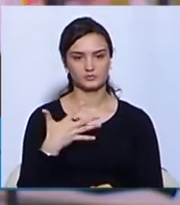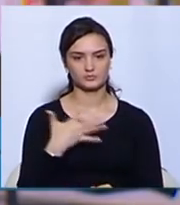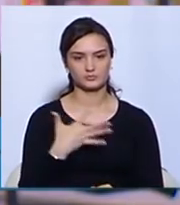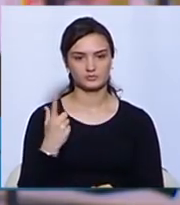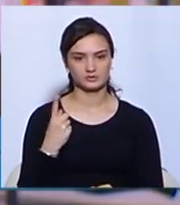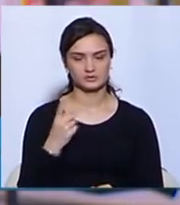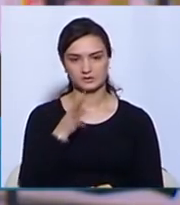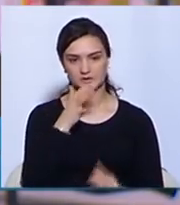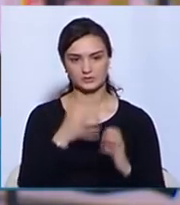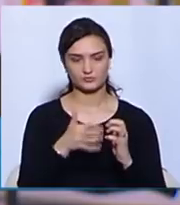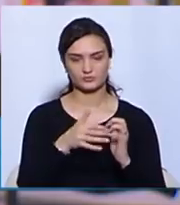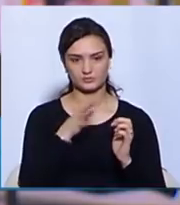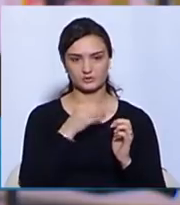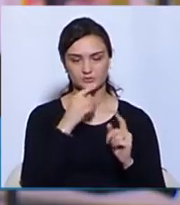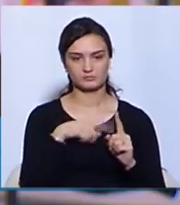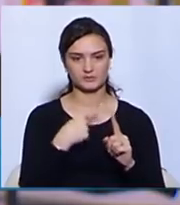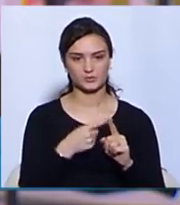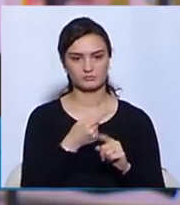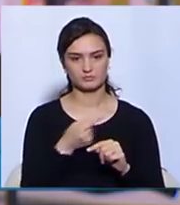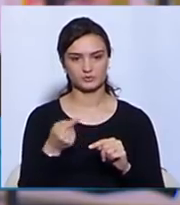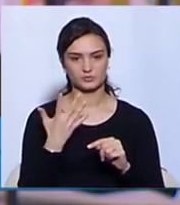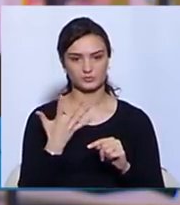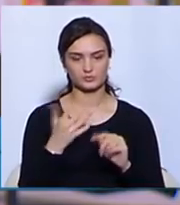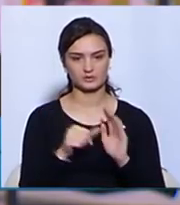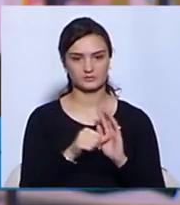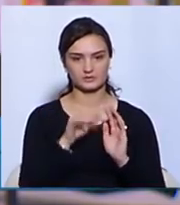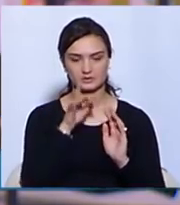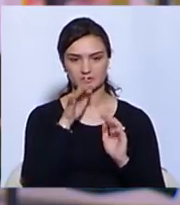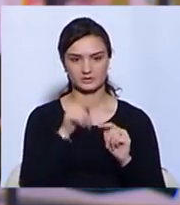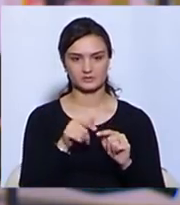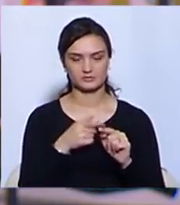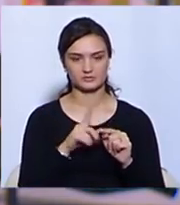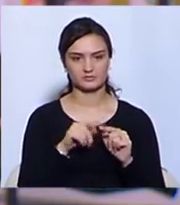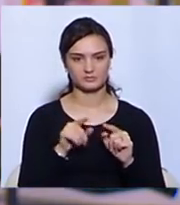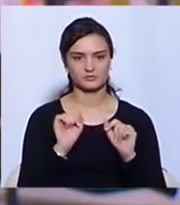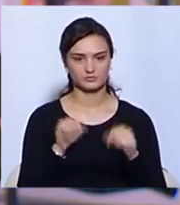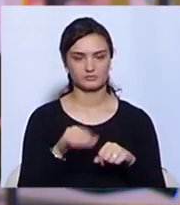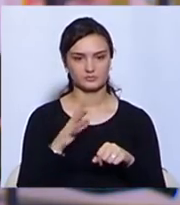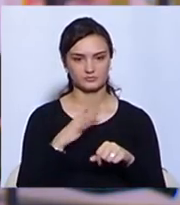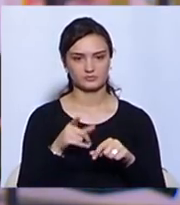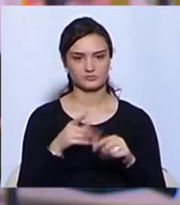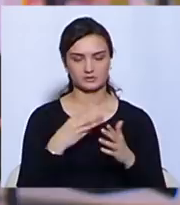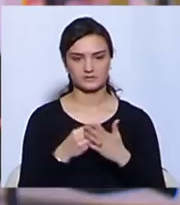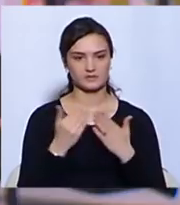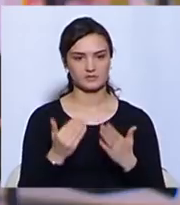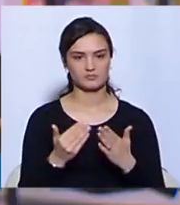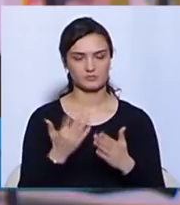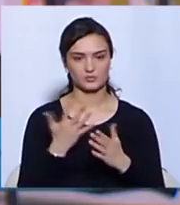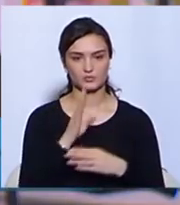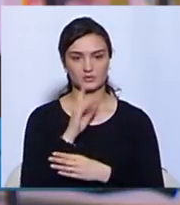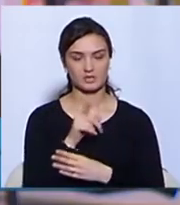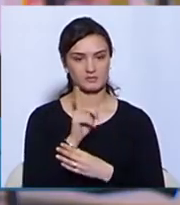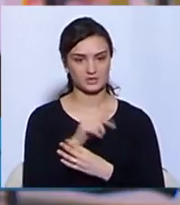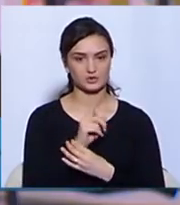50-51 წელს საშუალო ასაკს პლუს მინუს 5-6 წელი შეიძლება იყოს თავისებურება, თუ ამ